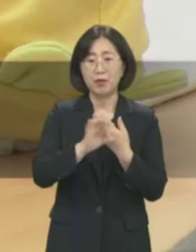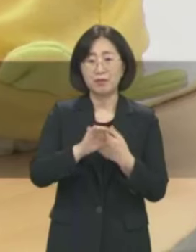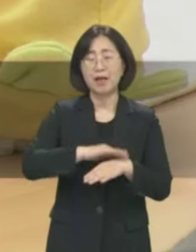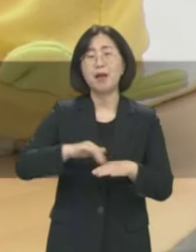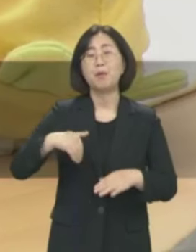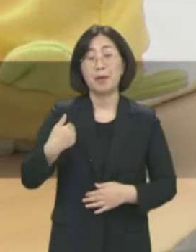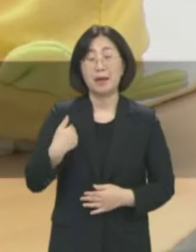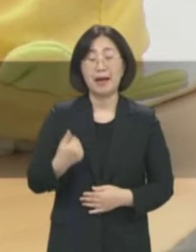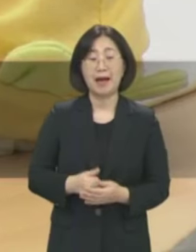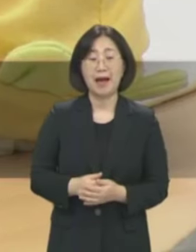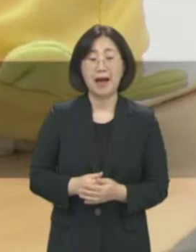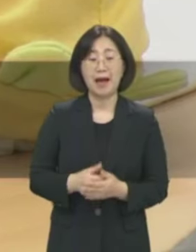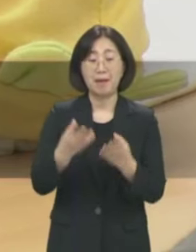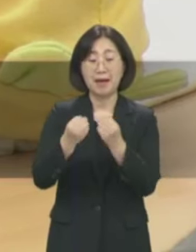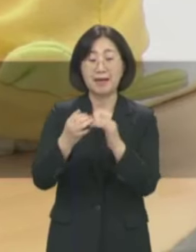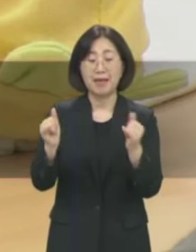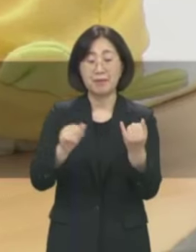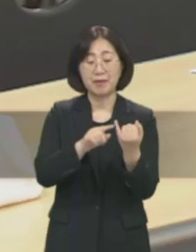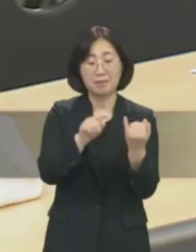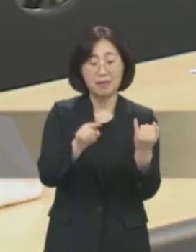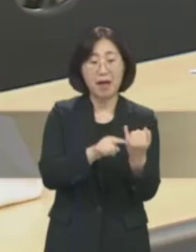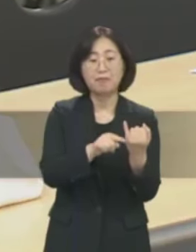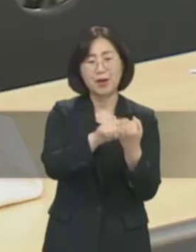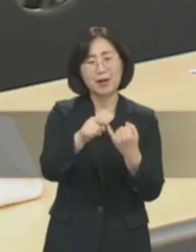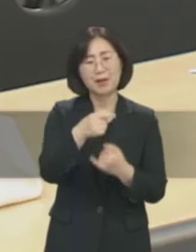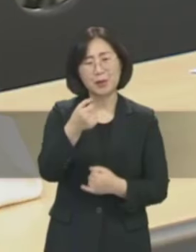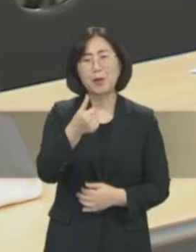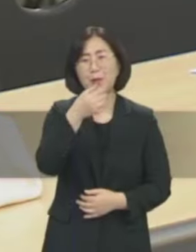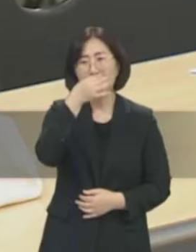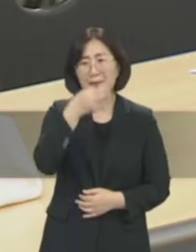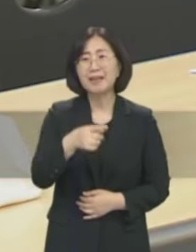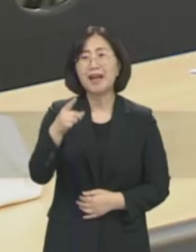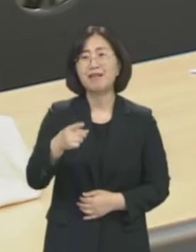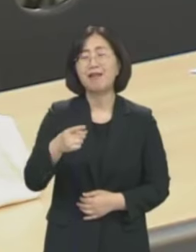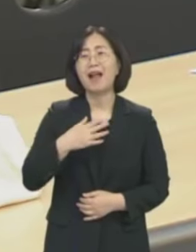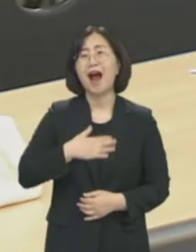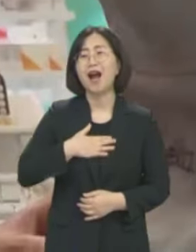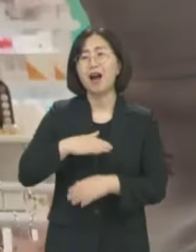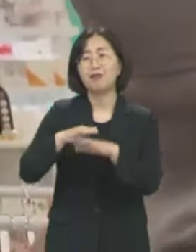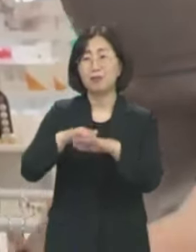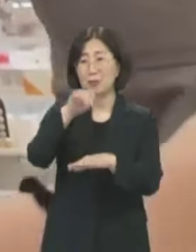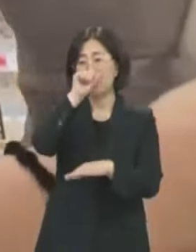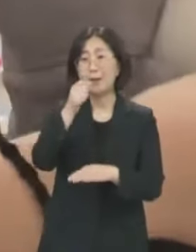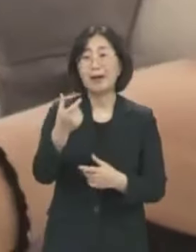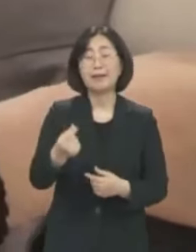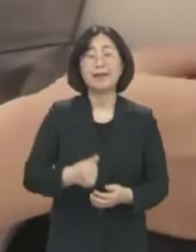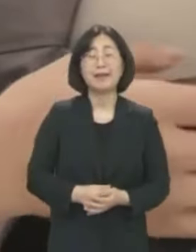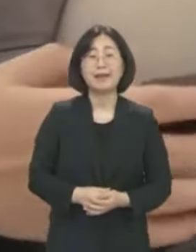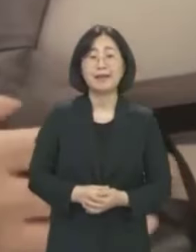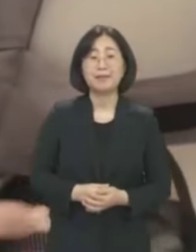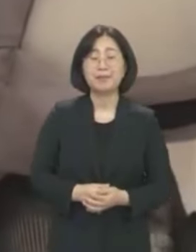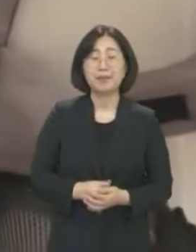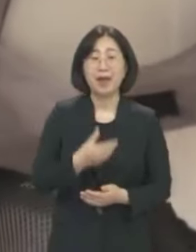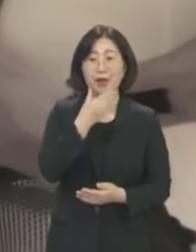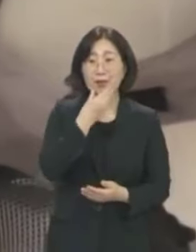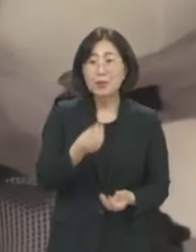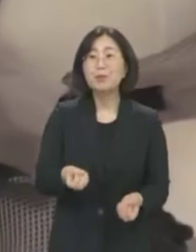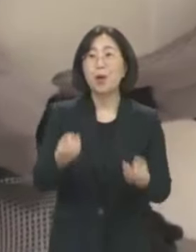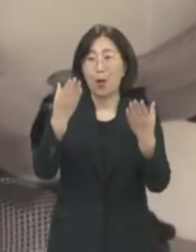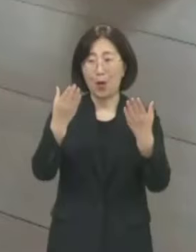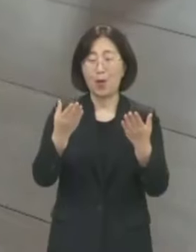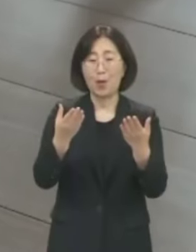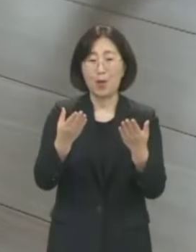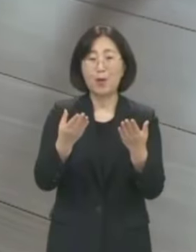많은 분들이 임산부가 조금 힘들다는 걸 조금이라도 알아주시면 좋을 것 같아요. 축복처럼 찾아온 새